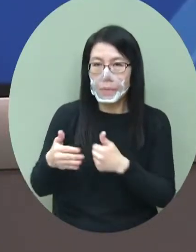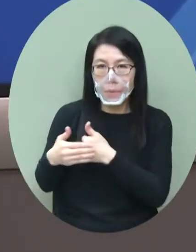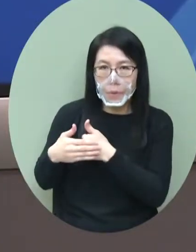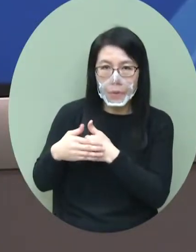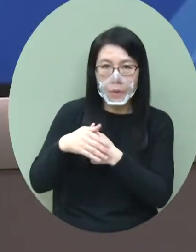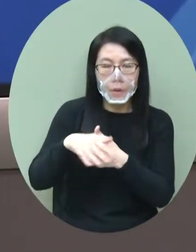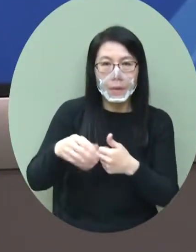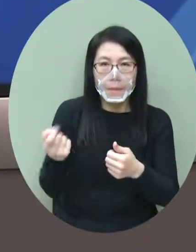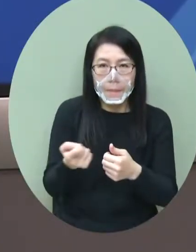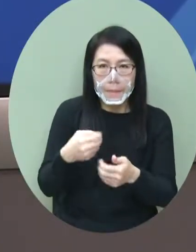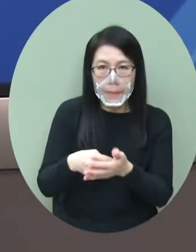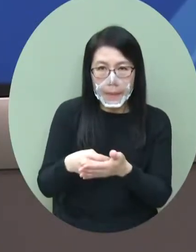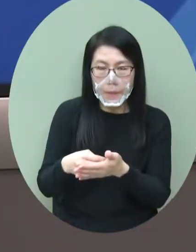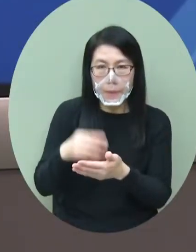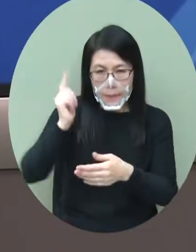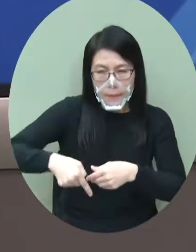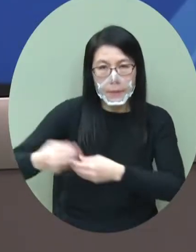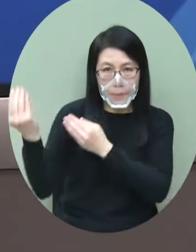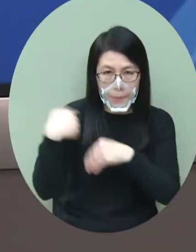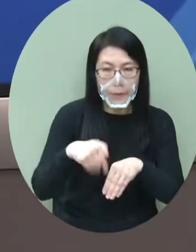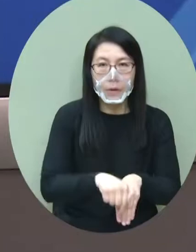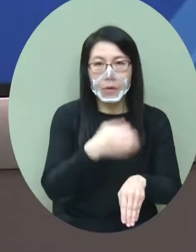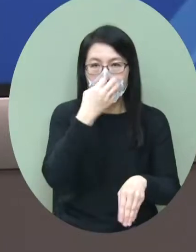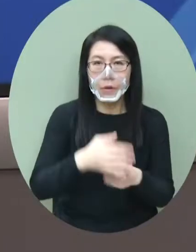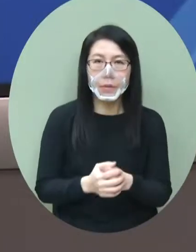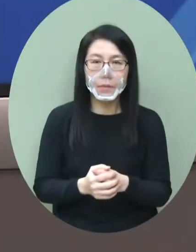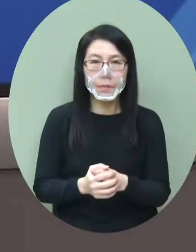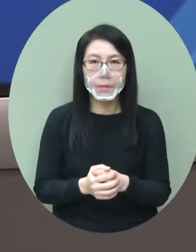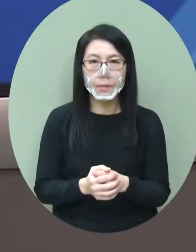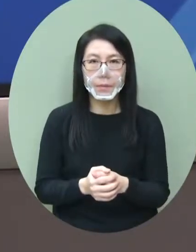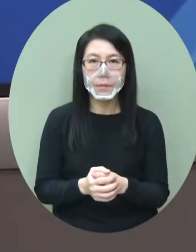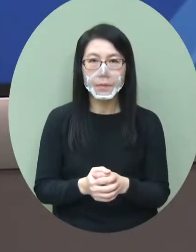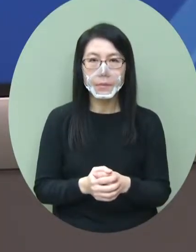帮助是从各个地方采购，还有就确保及时运港，